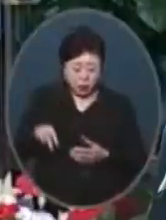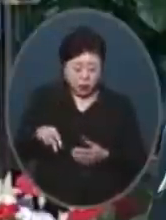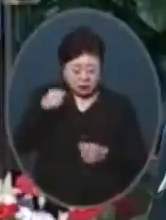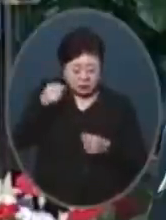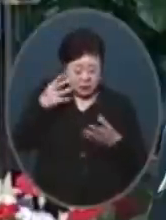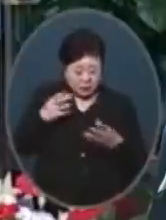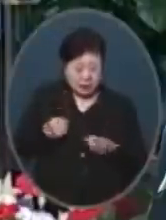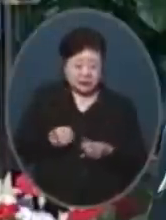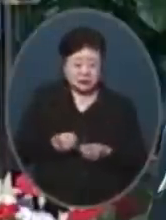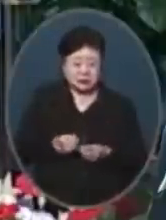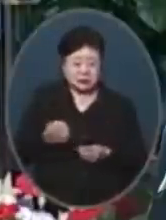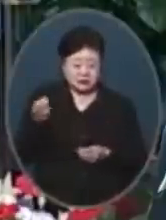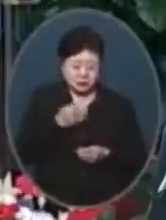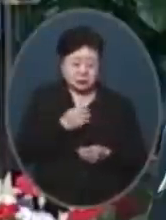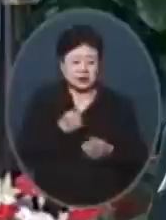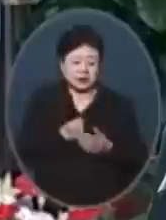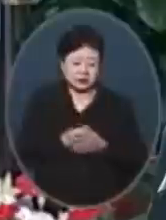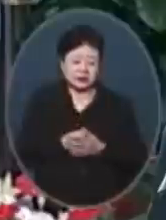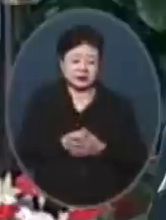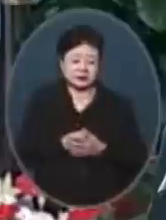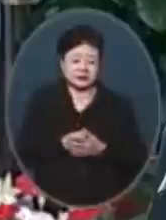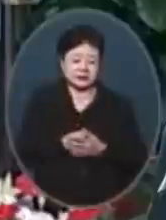역시 재산이 많은데